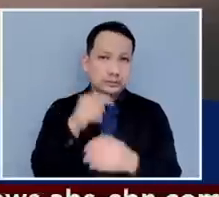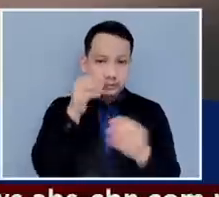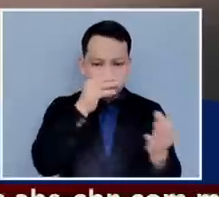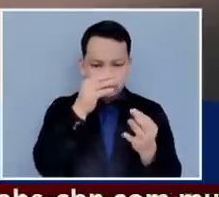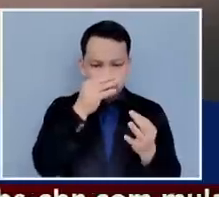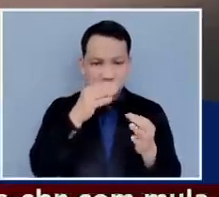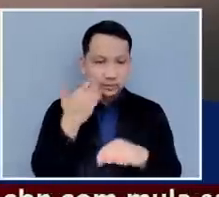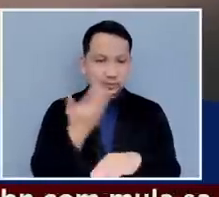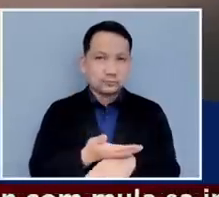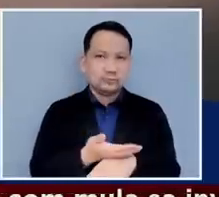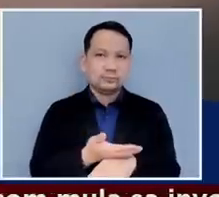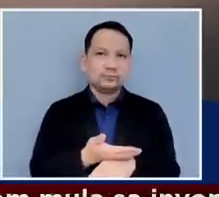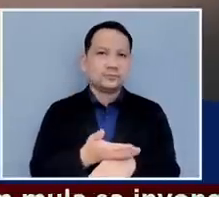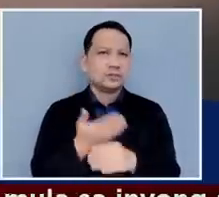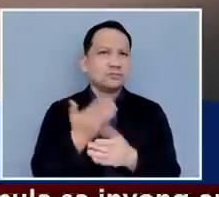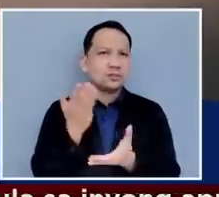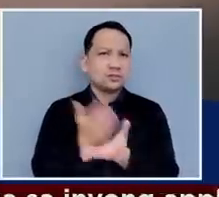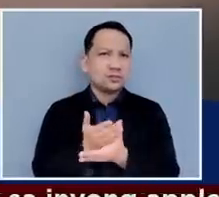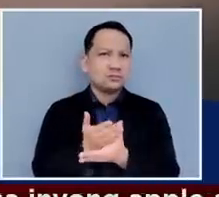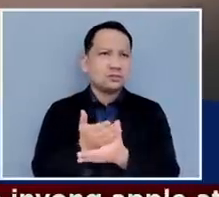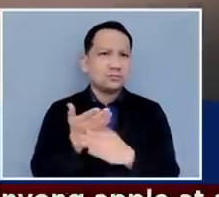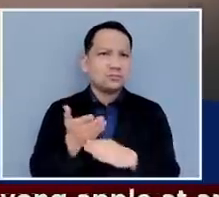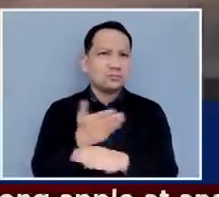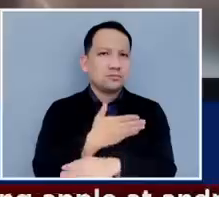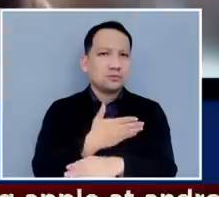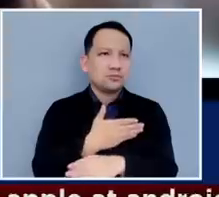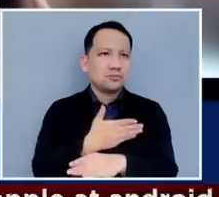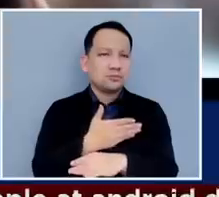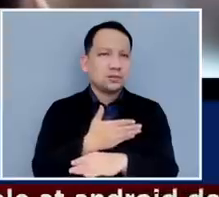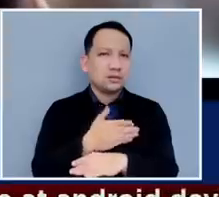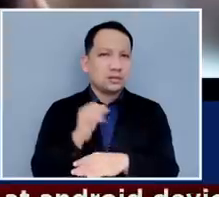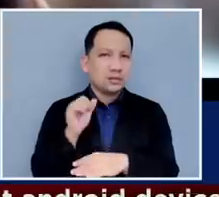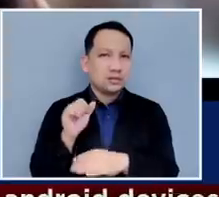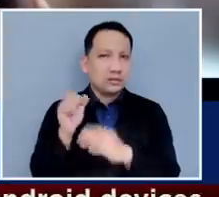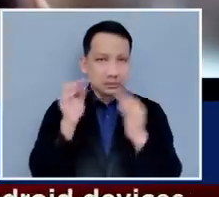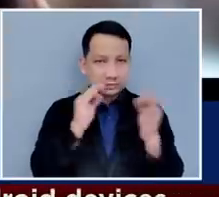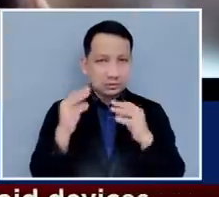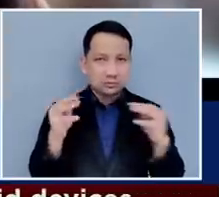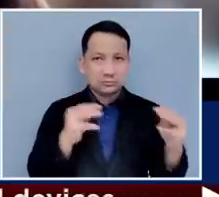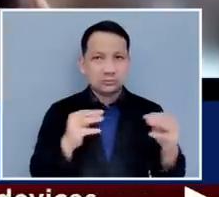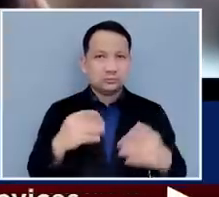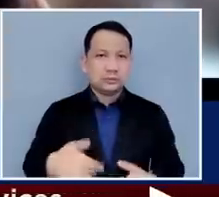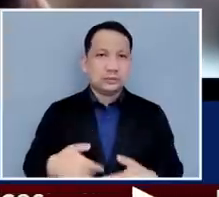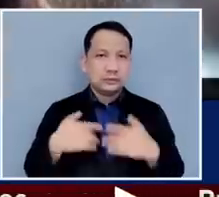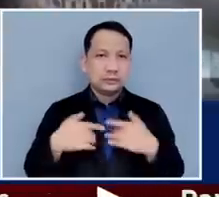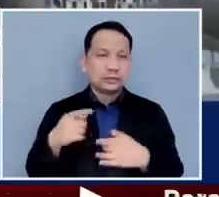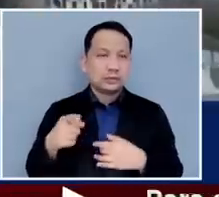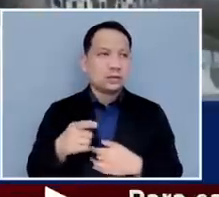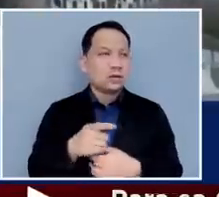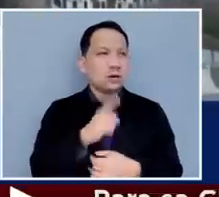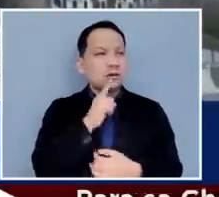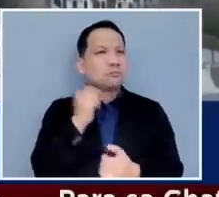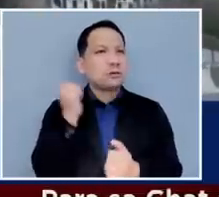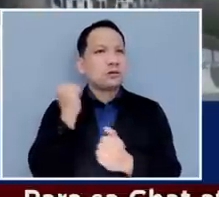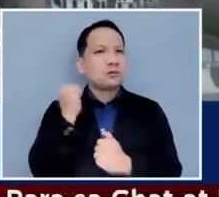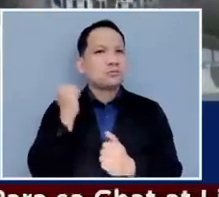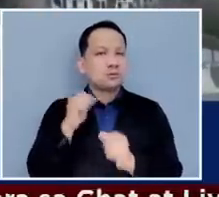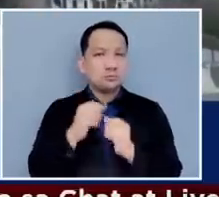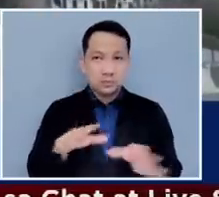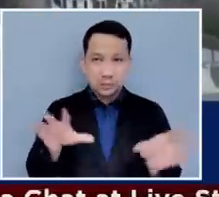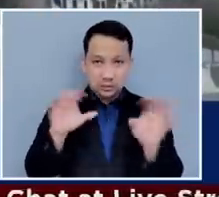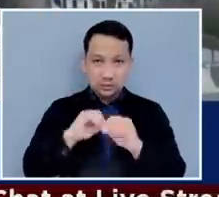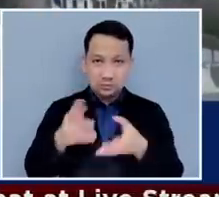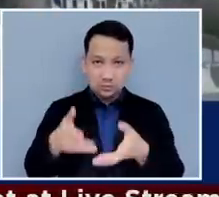anak, pero tumigil din bago pa ang oplantokhang. Nabuhayan ng loob si Nanay Liore matapos payagan